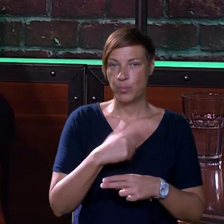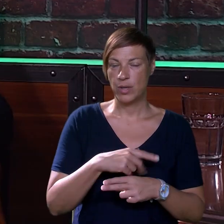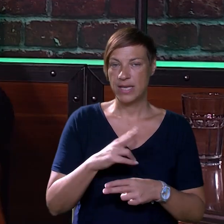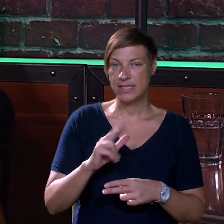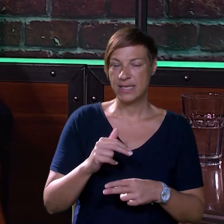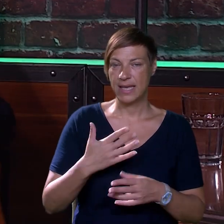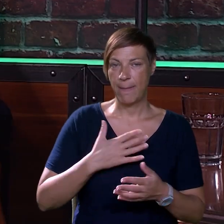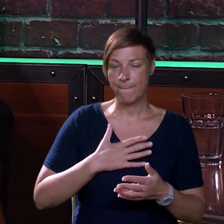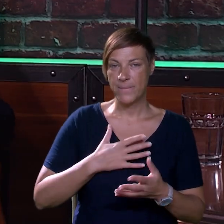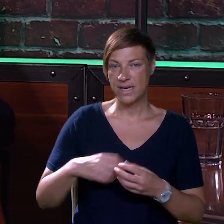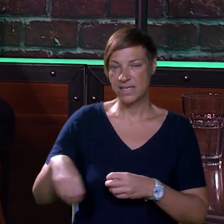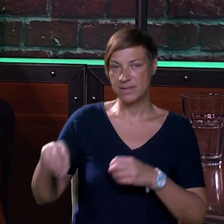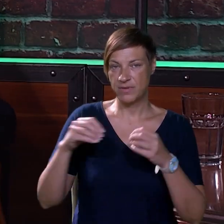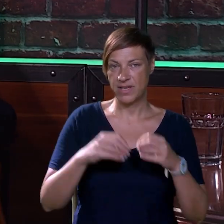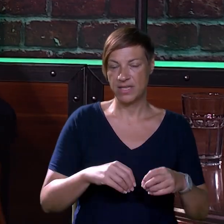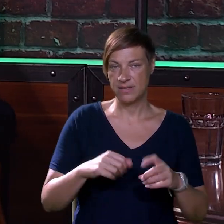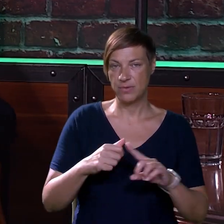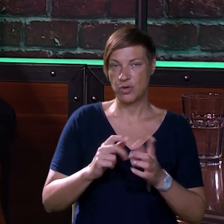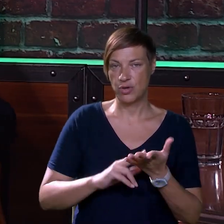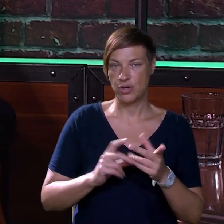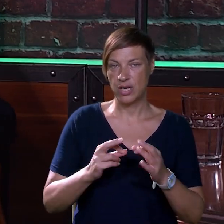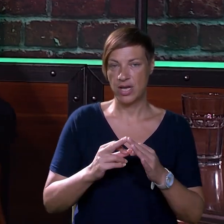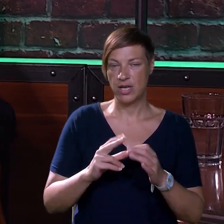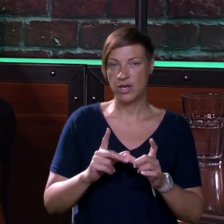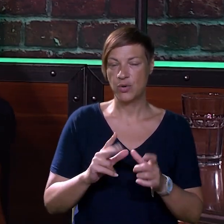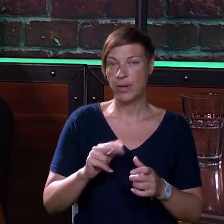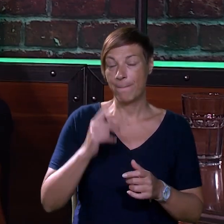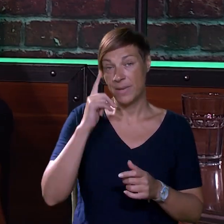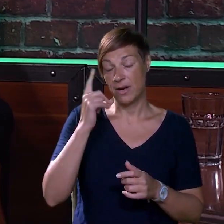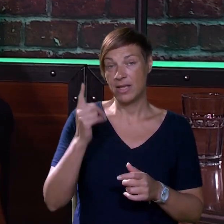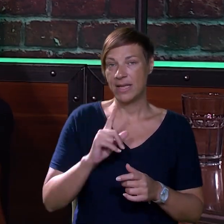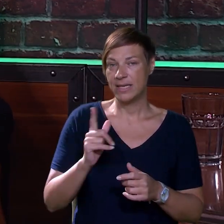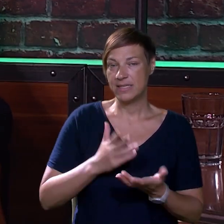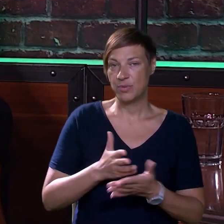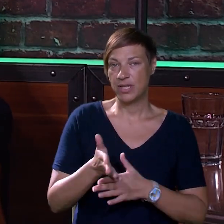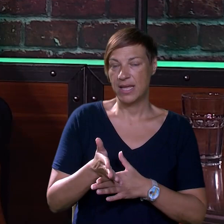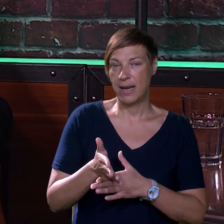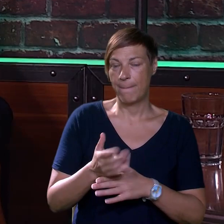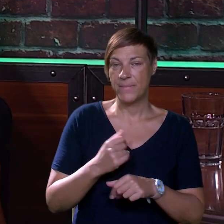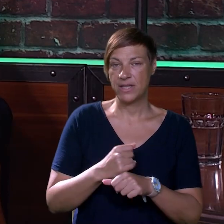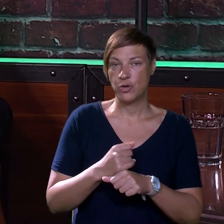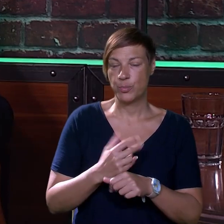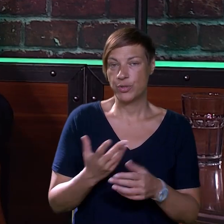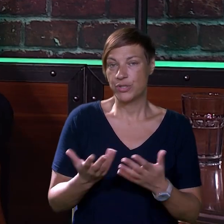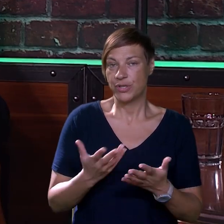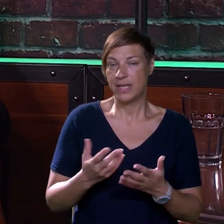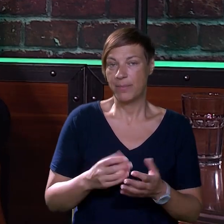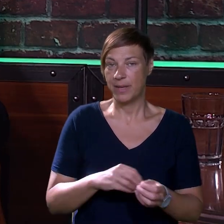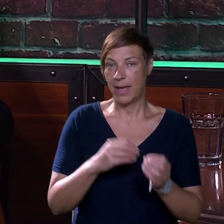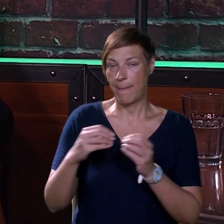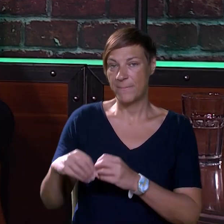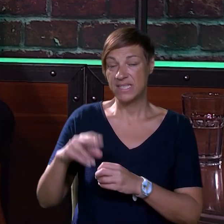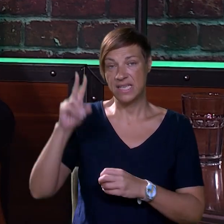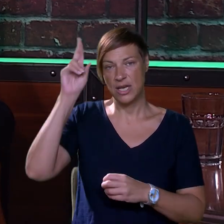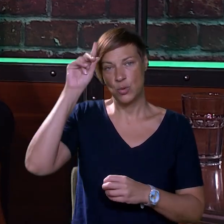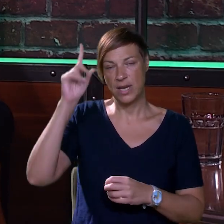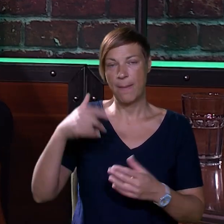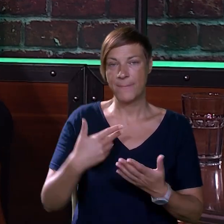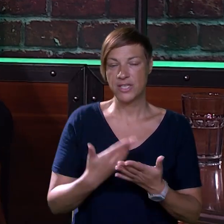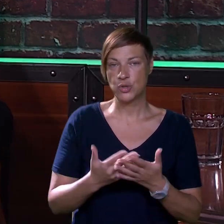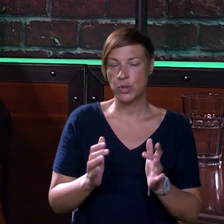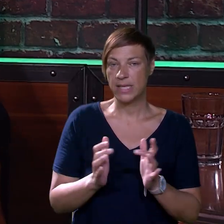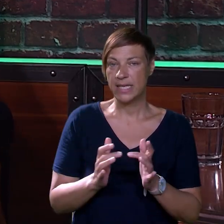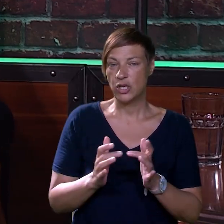imali, vratili smo ga natrag u koronarnu. Bilo je ideja, mi se nismo htjeli prtiti u taj posao. Htjeli smo ga odmah preseliti u Njemačku